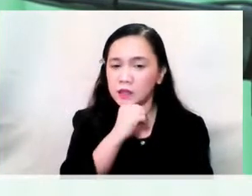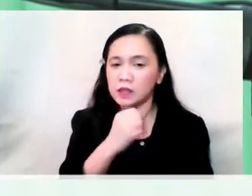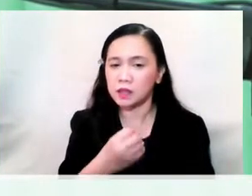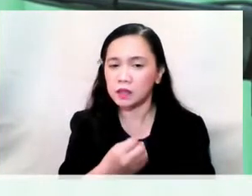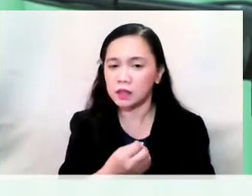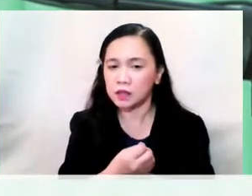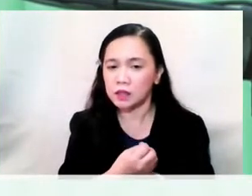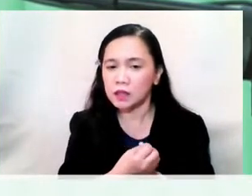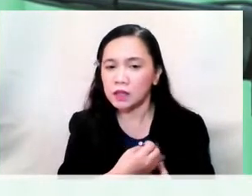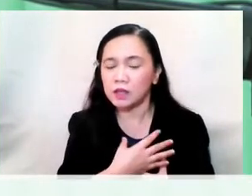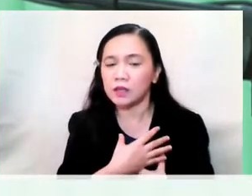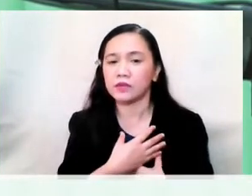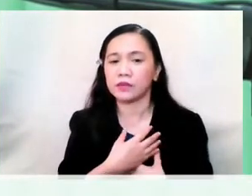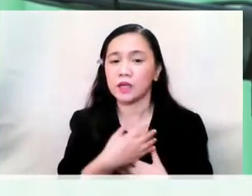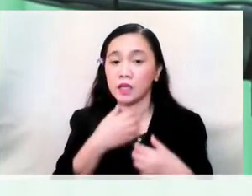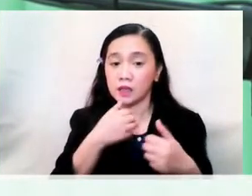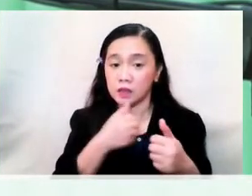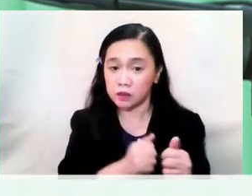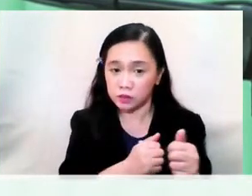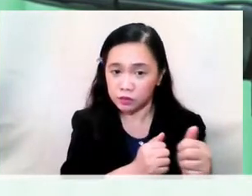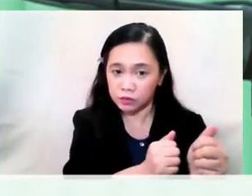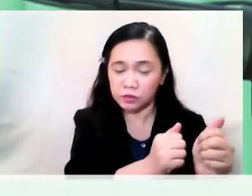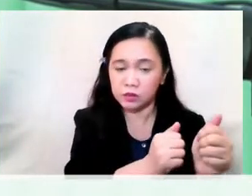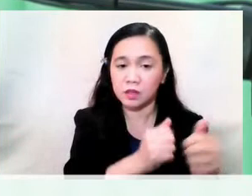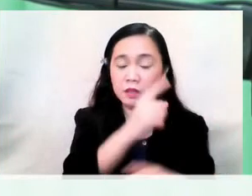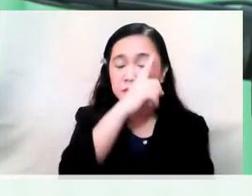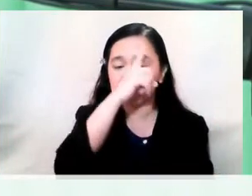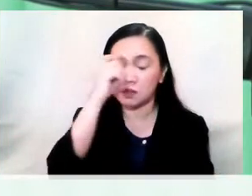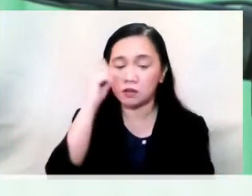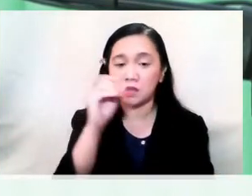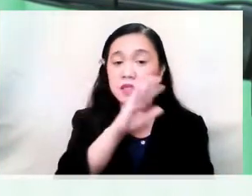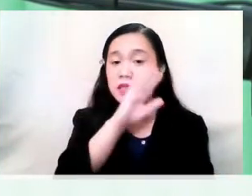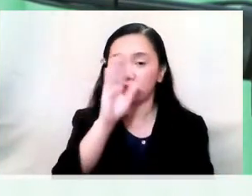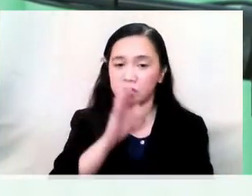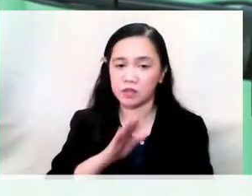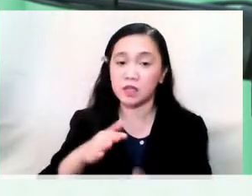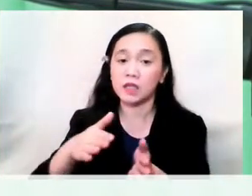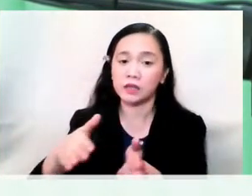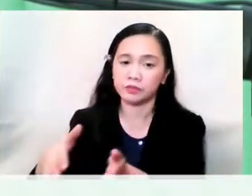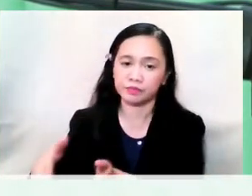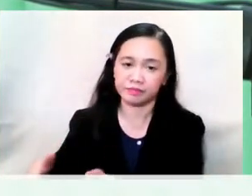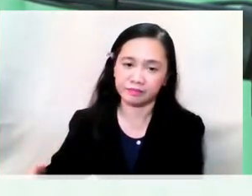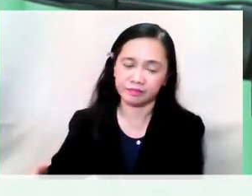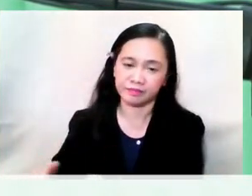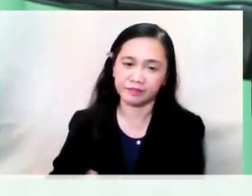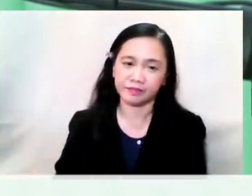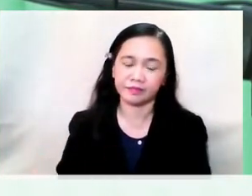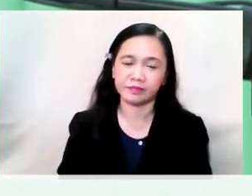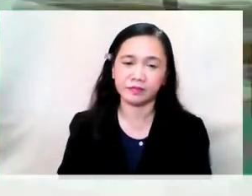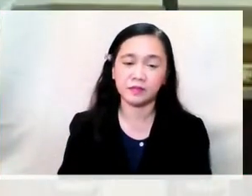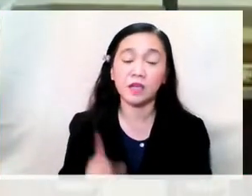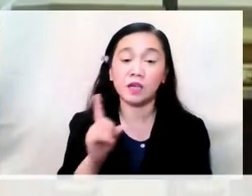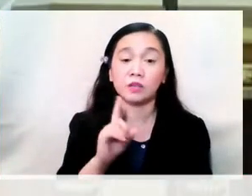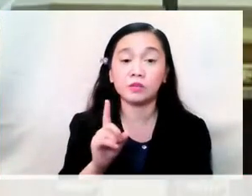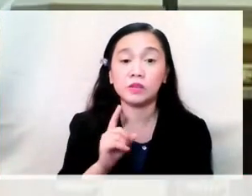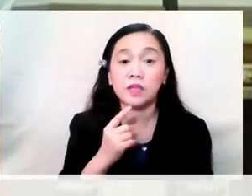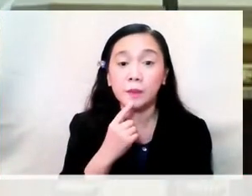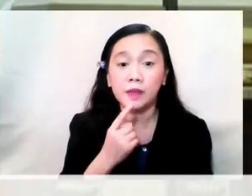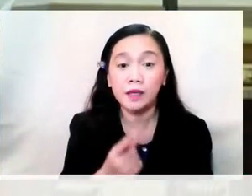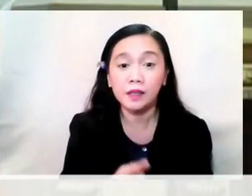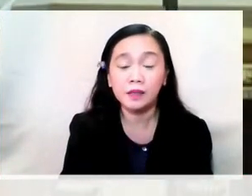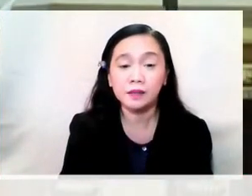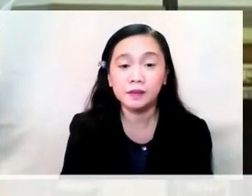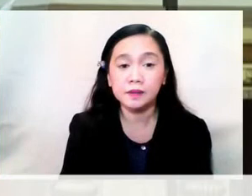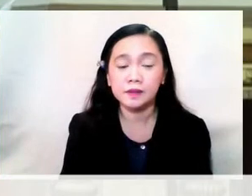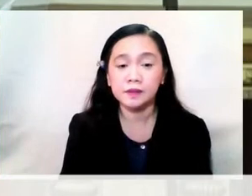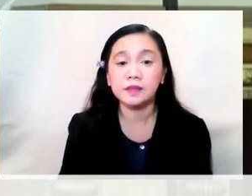sa Kanya kasi hindi niya tayo pababayaan. At ano ang sinabi niya? Tulad